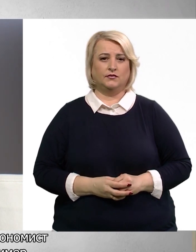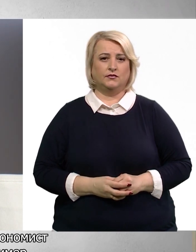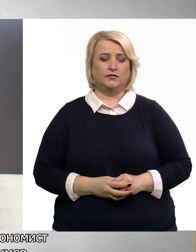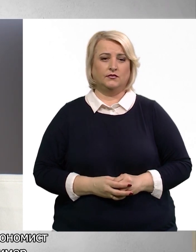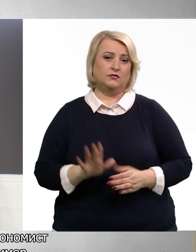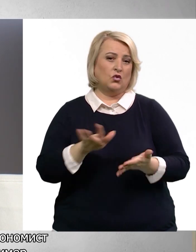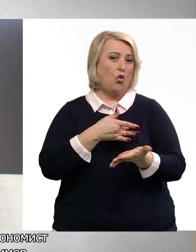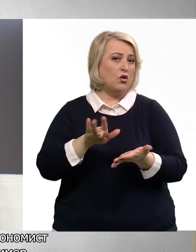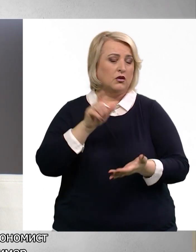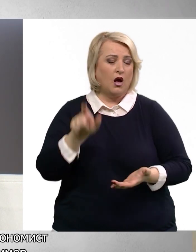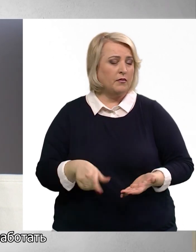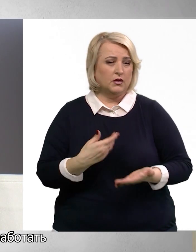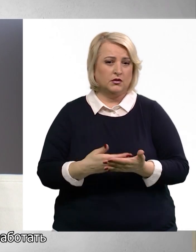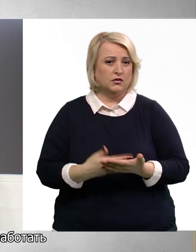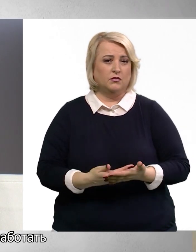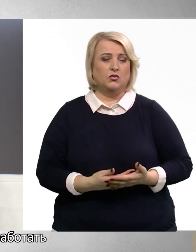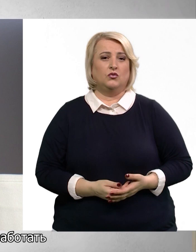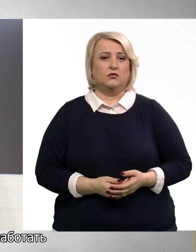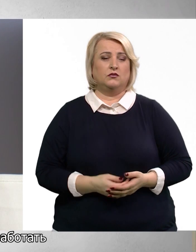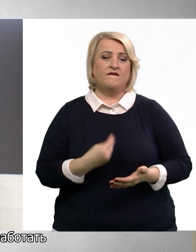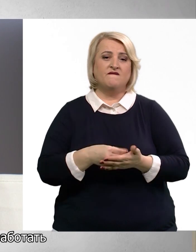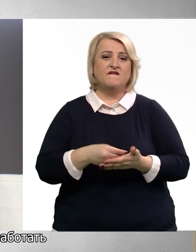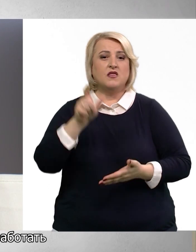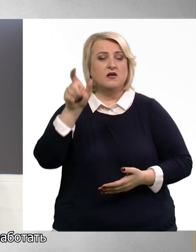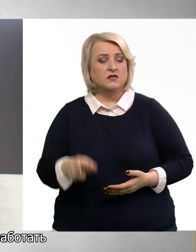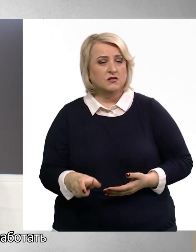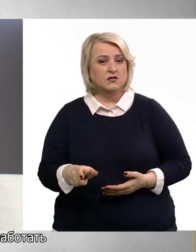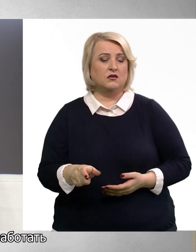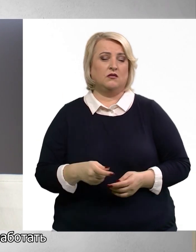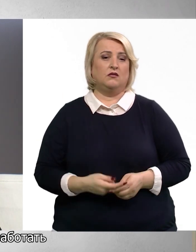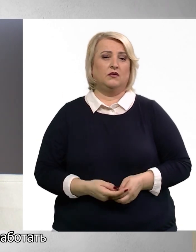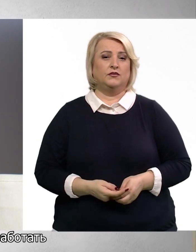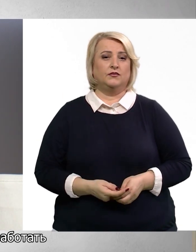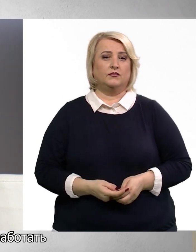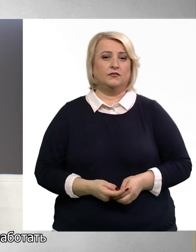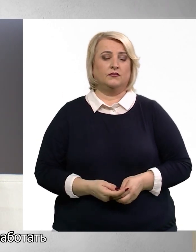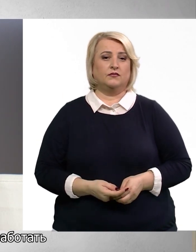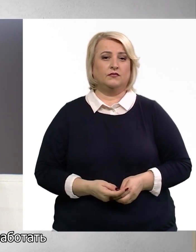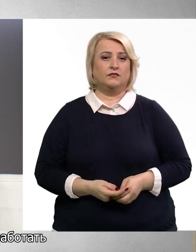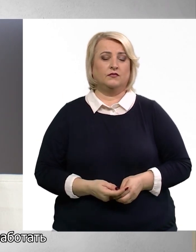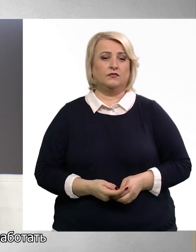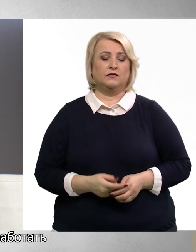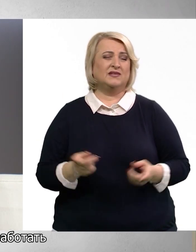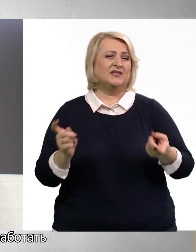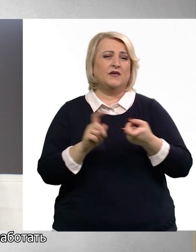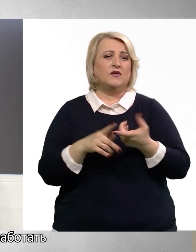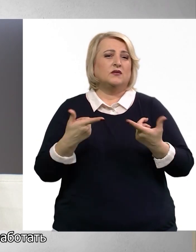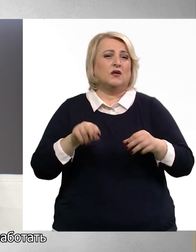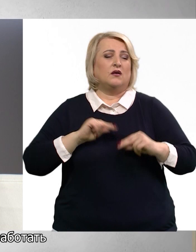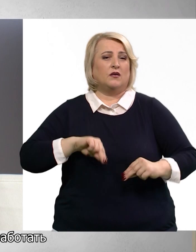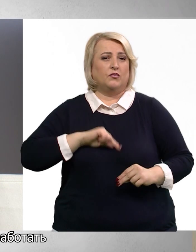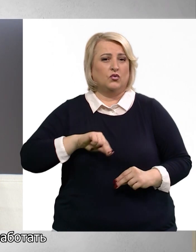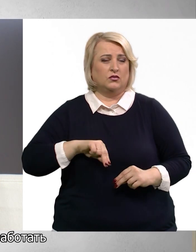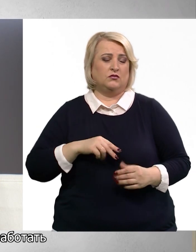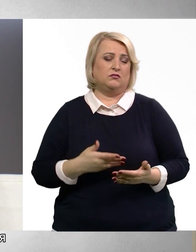un contabil, de exemplu, un bun finanțist, el merge în producere sau el merge la locul său de muncă